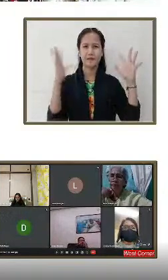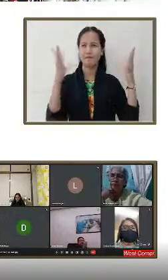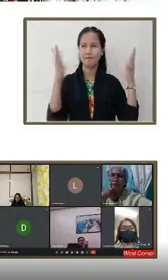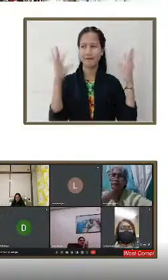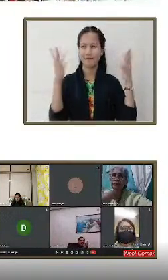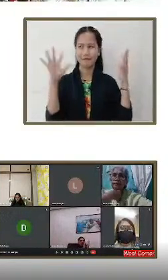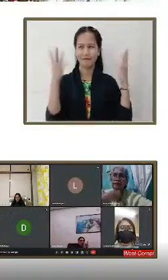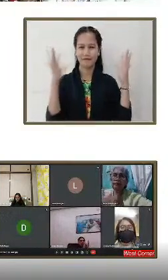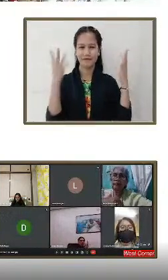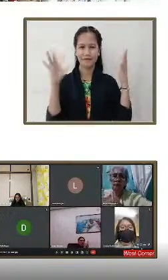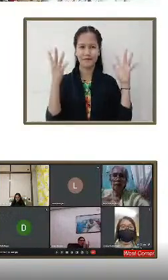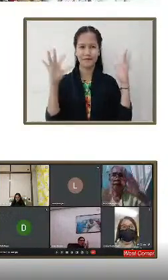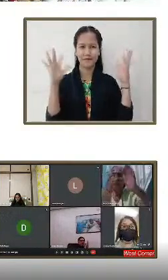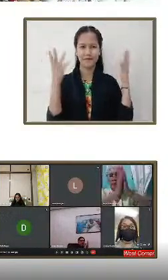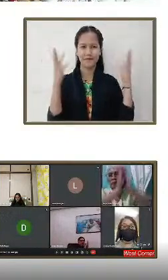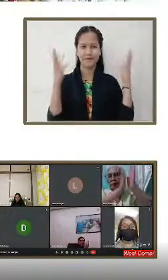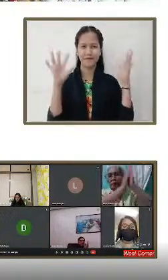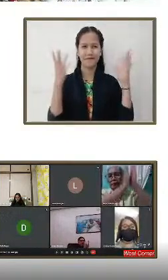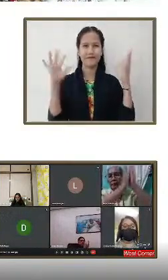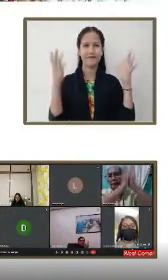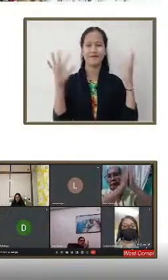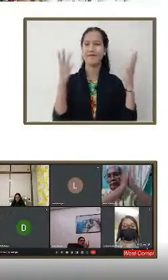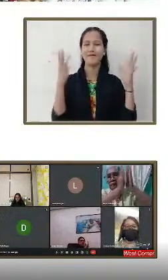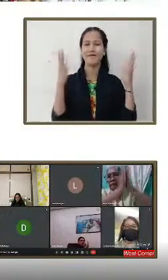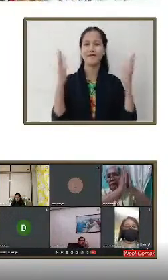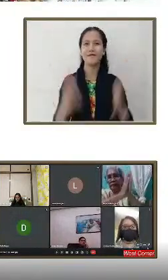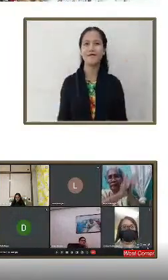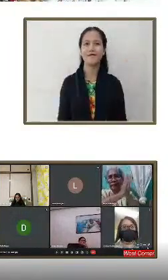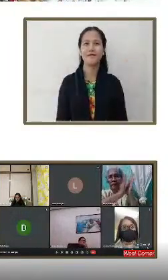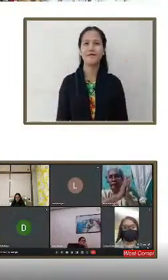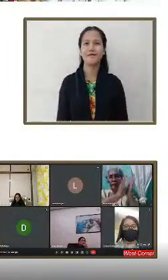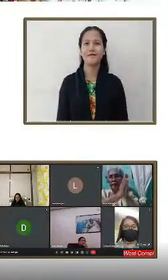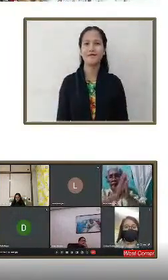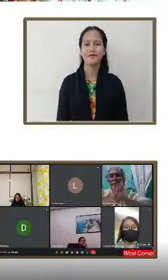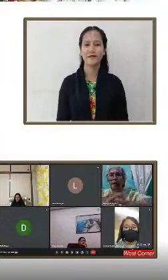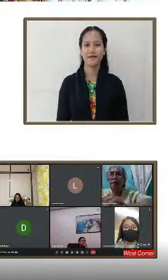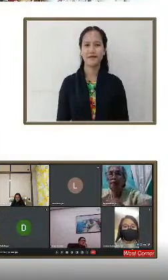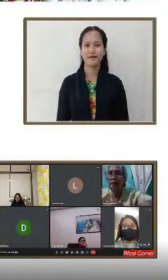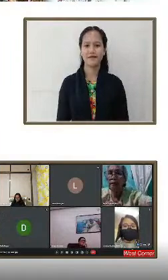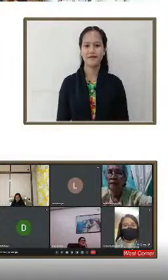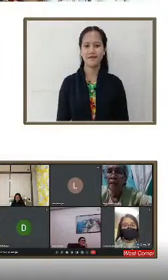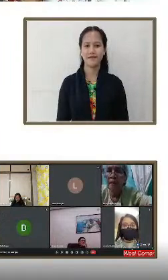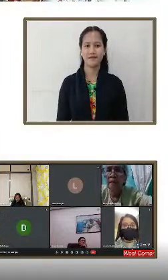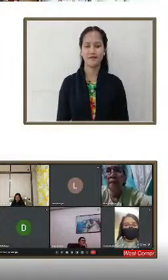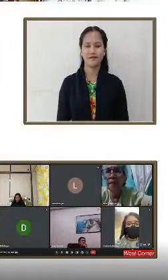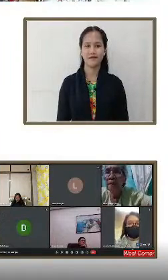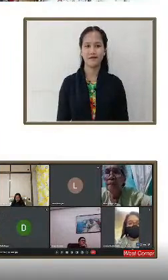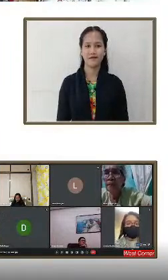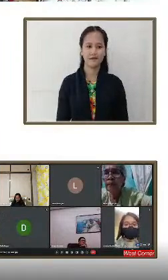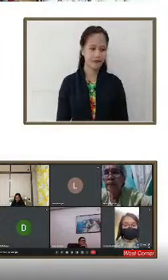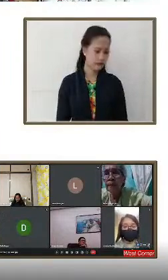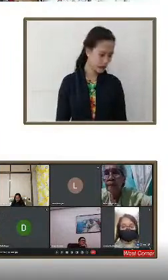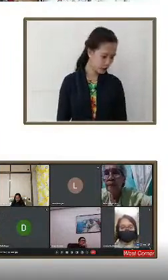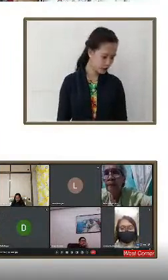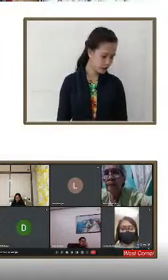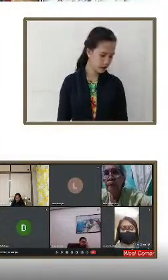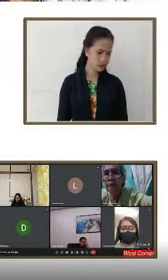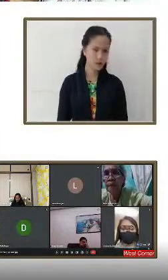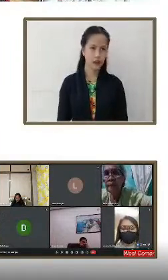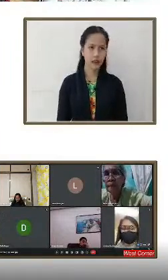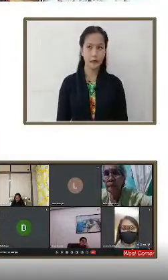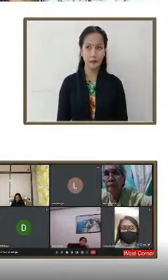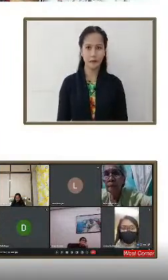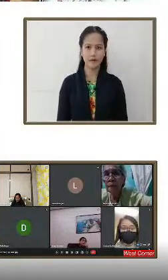We have 17 first-time visitors. Kaya pa naman ang oras natin. Let's recognize them. I